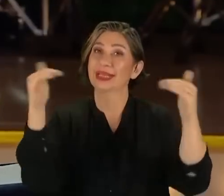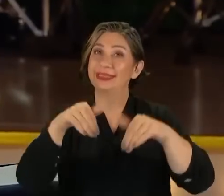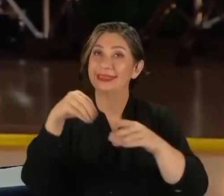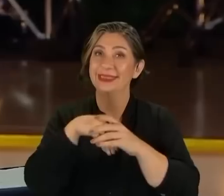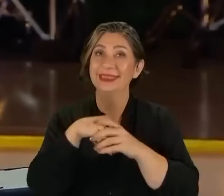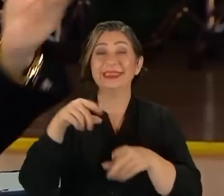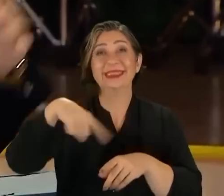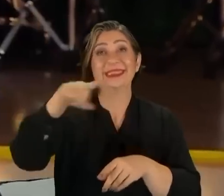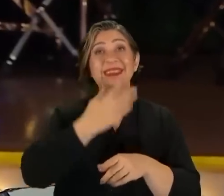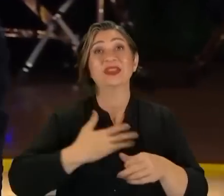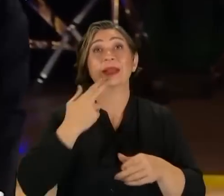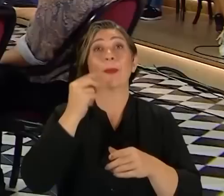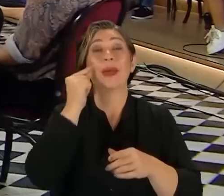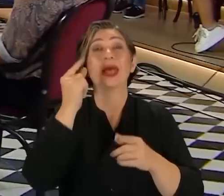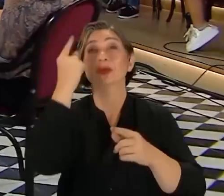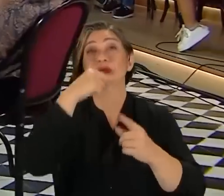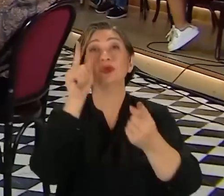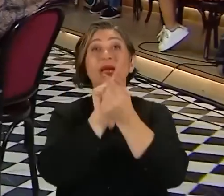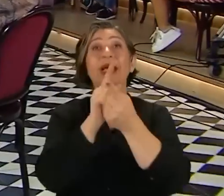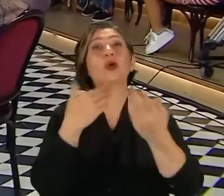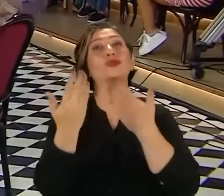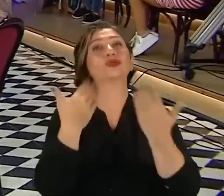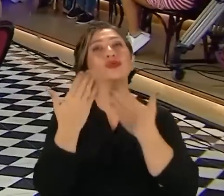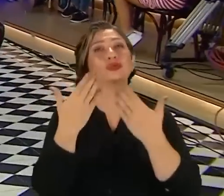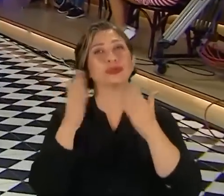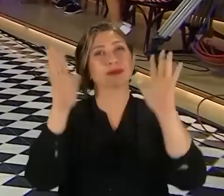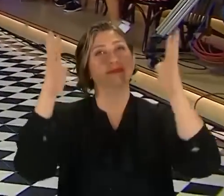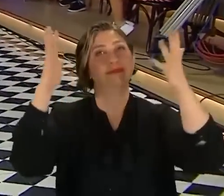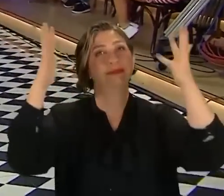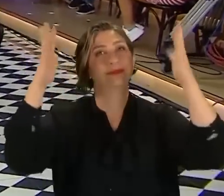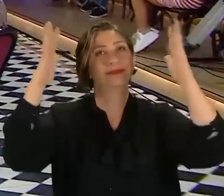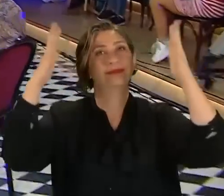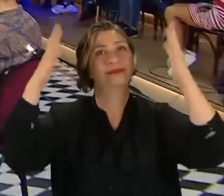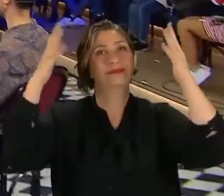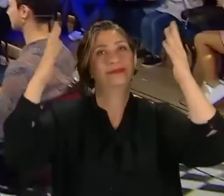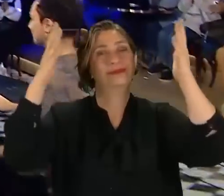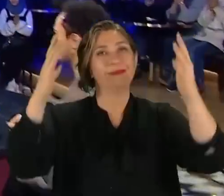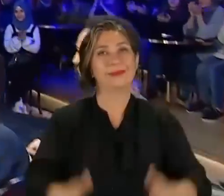ederiz. Sizi seviyoruz. Hanımlar, beyler, biz yüz yüzeyken konuşuruz. Alkışlıyoruz.